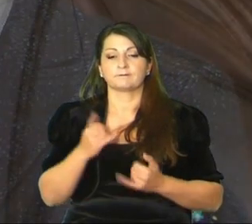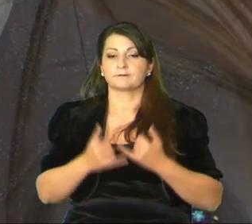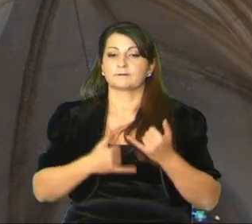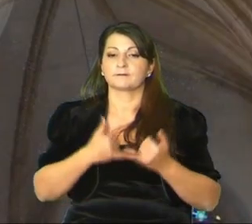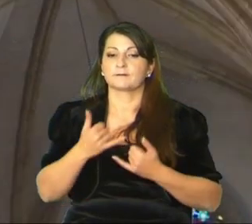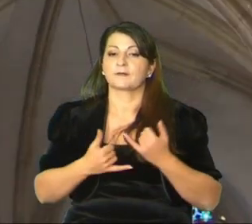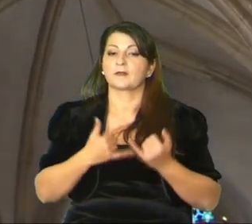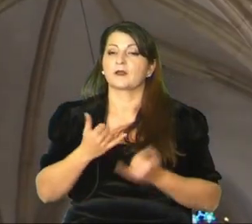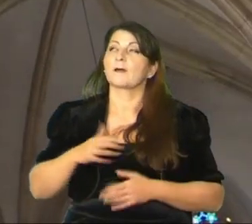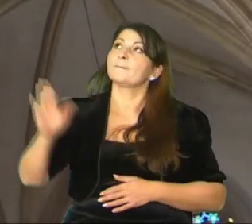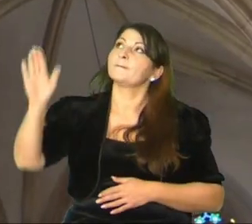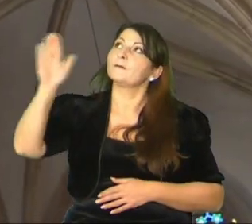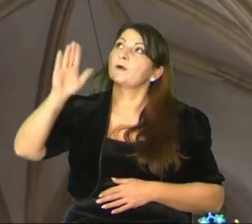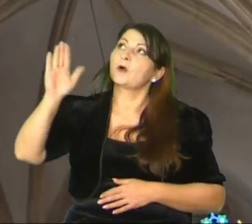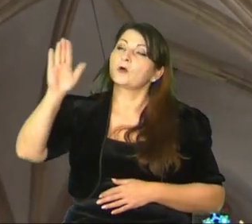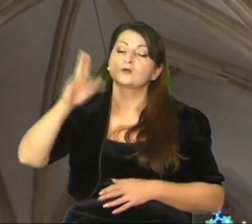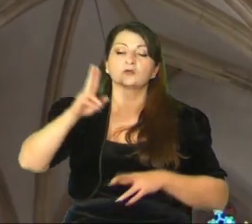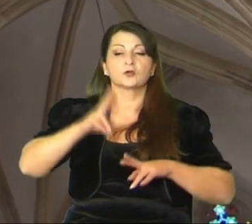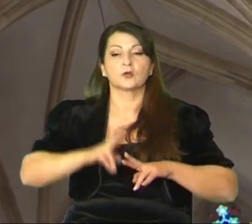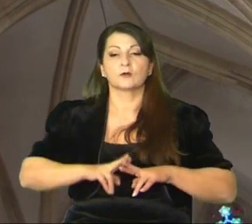Bože, buď nám